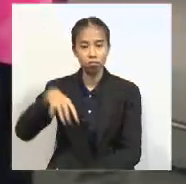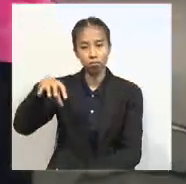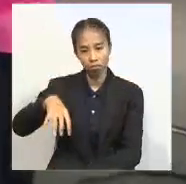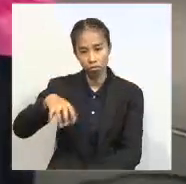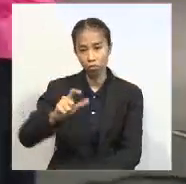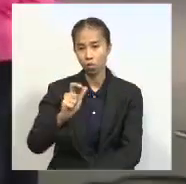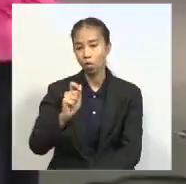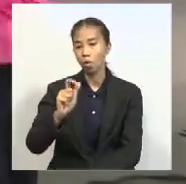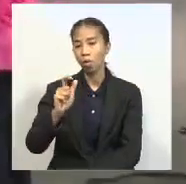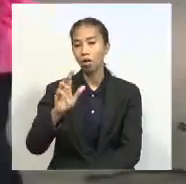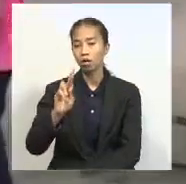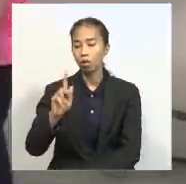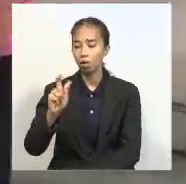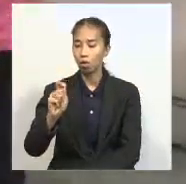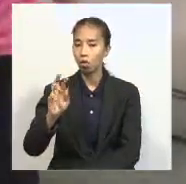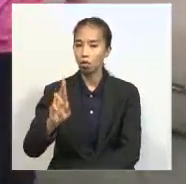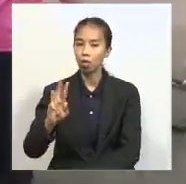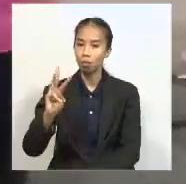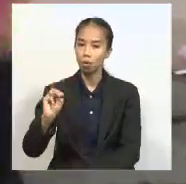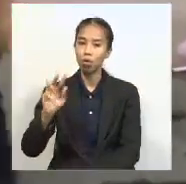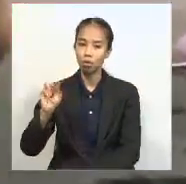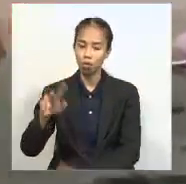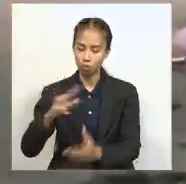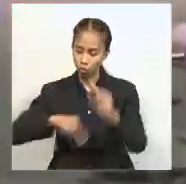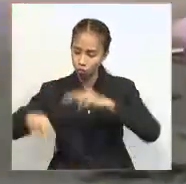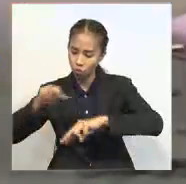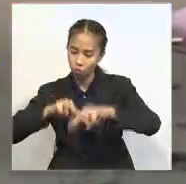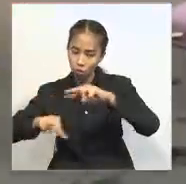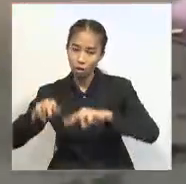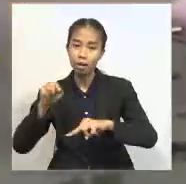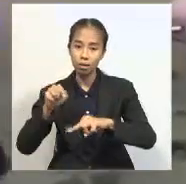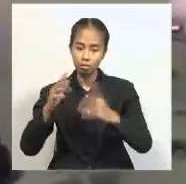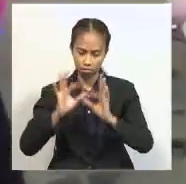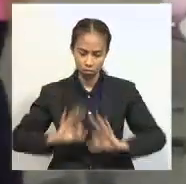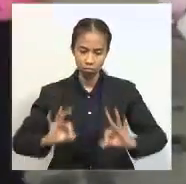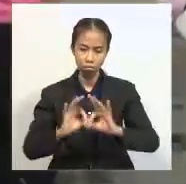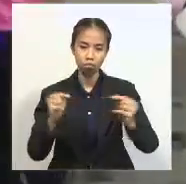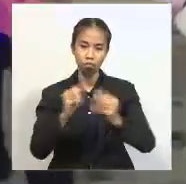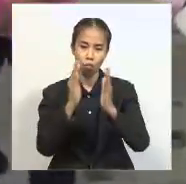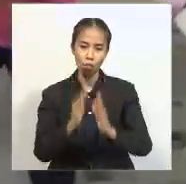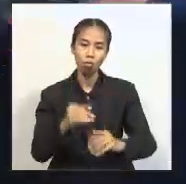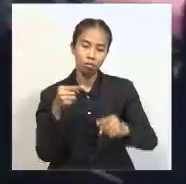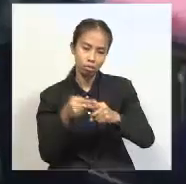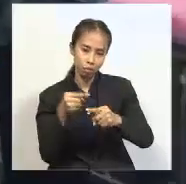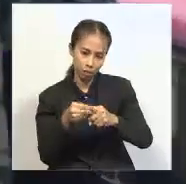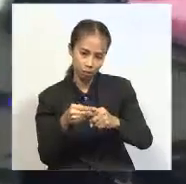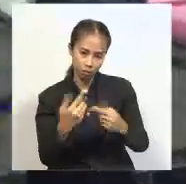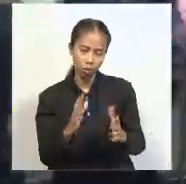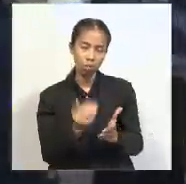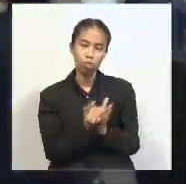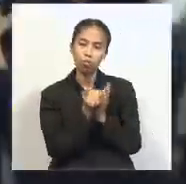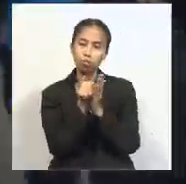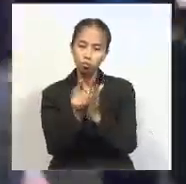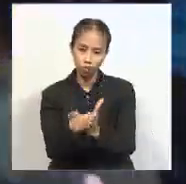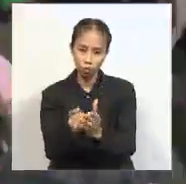ความมั่นคงภายในราชอาณาจักรหรือกรมน.ภาค 4ส่วนหน้าเข้าไปดูแลโดยเฉพาะผู้ที่ได้รับบาดเจ็บรวมทั้งการเยียวยาตาม